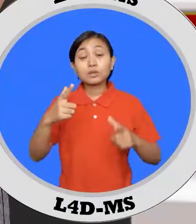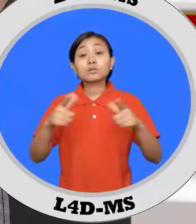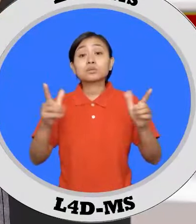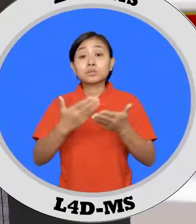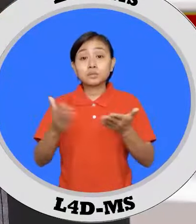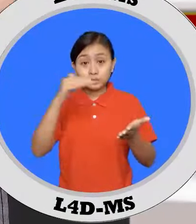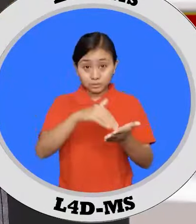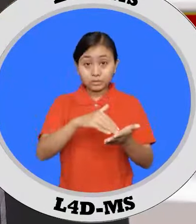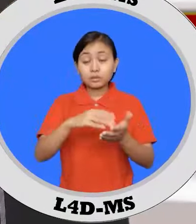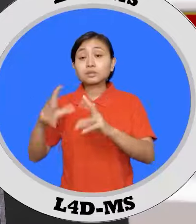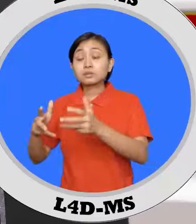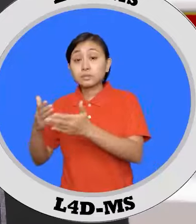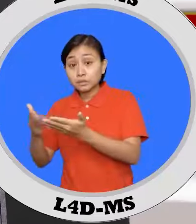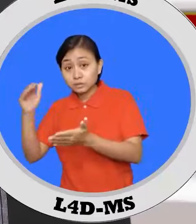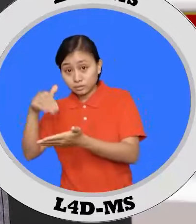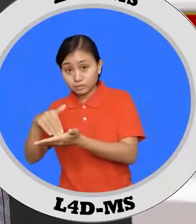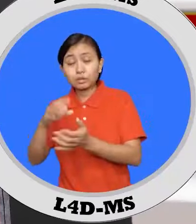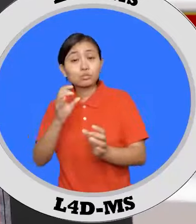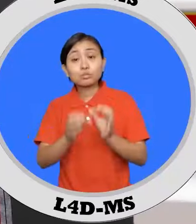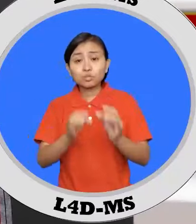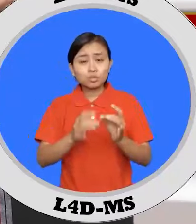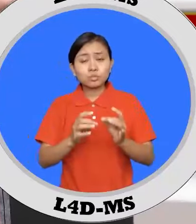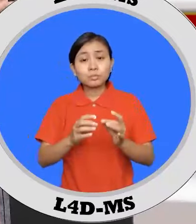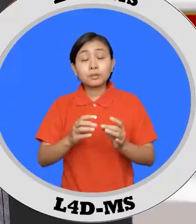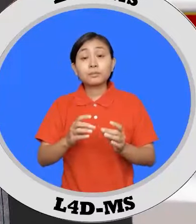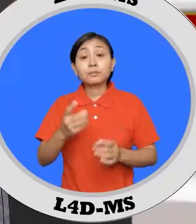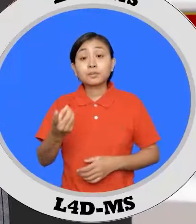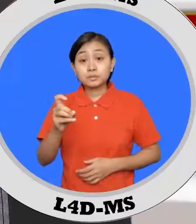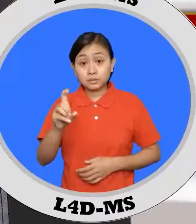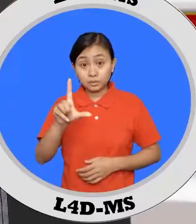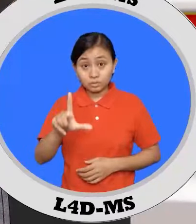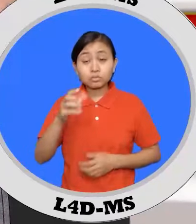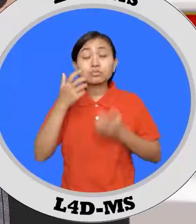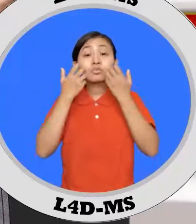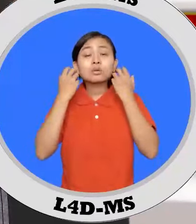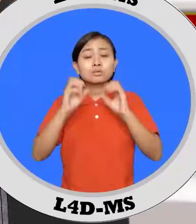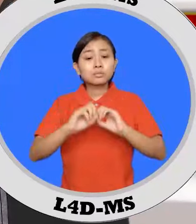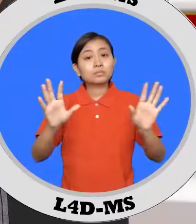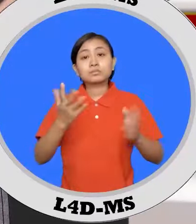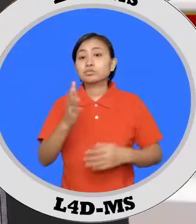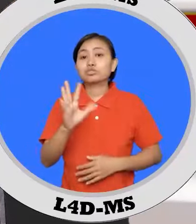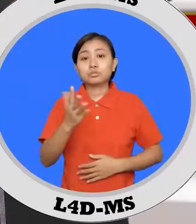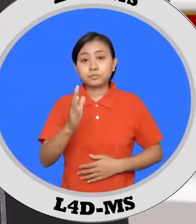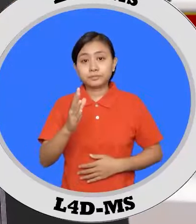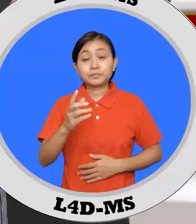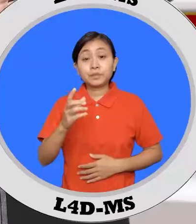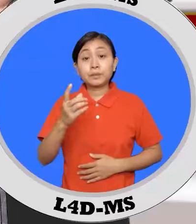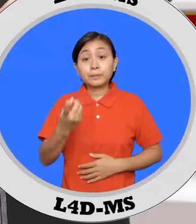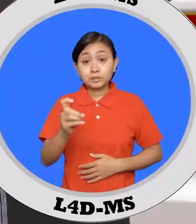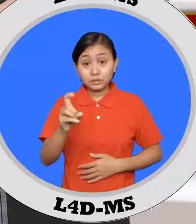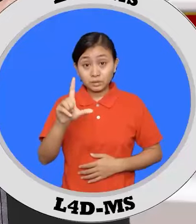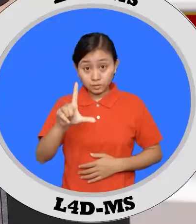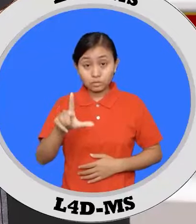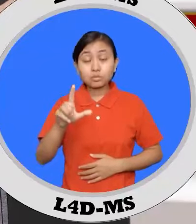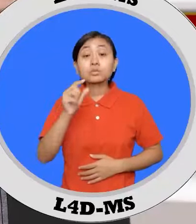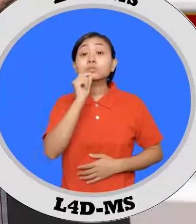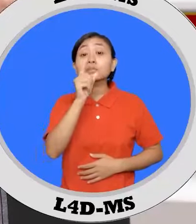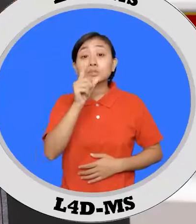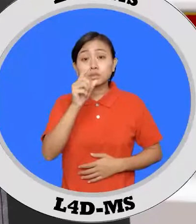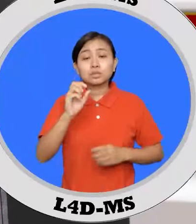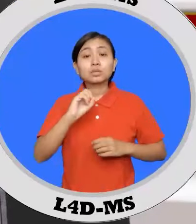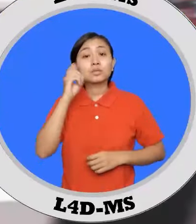အခုအကြောင်းအရာတွေနဲ့ပတ်သက်ပြီးတော့ဖော်ပြထားတာမျိုးမတွေ့ရတယ်လို့ပဲနိုင်ငံတကာသတင်းတွေမှာလည်းအခုအကြောင်းအရာနဲ့ပတ်သက်ပြီးတော့ဖော်ပြထား